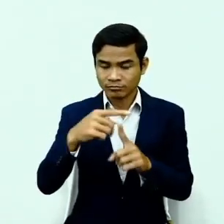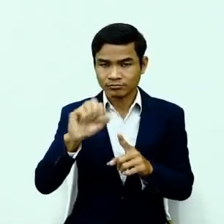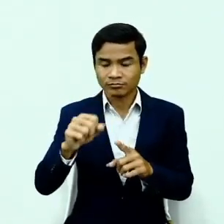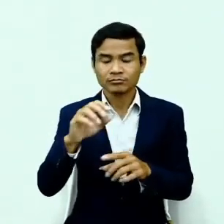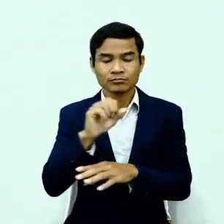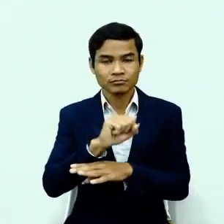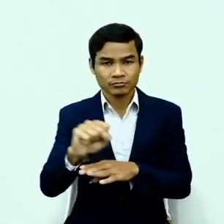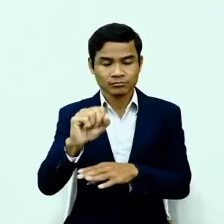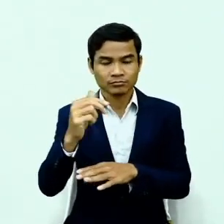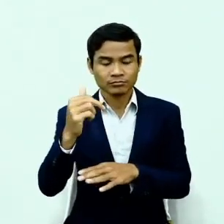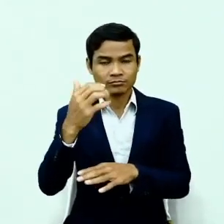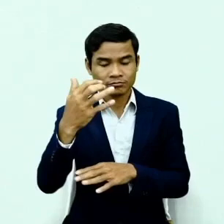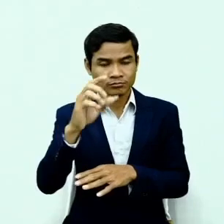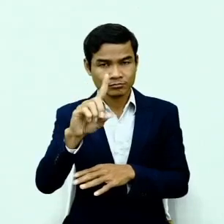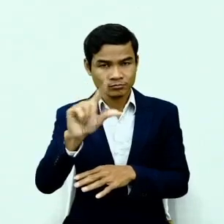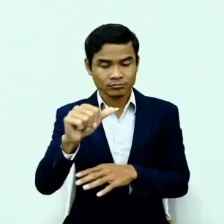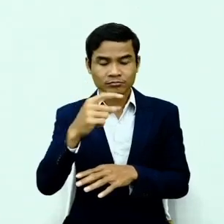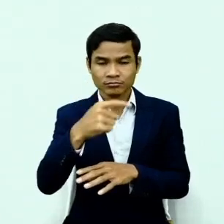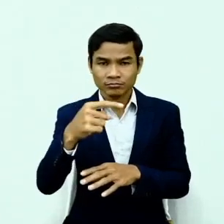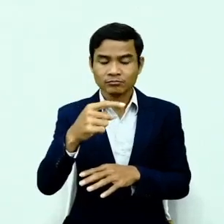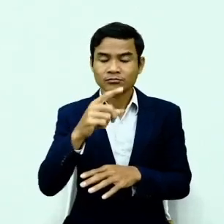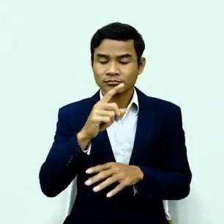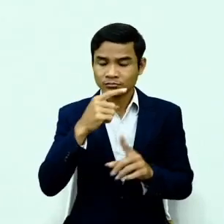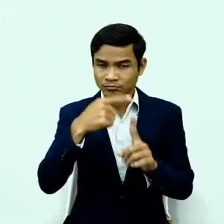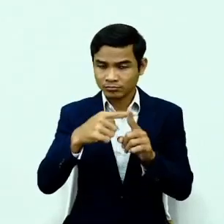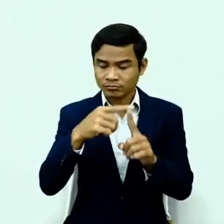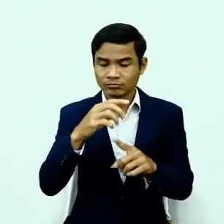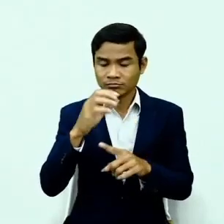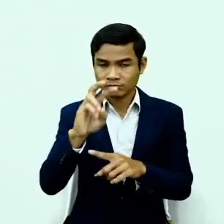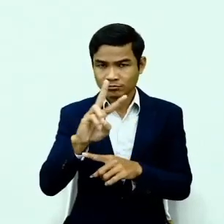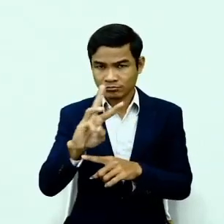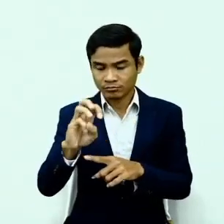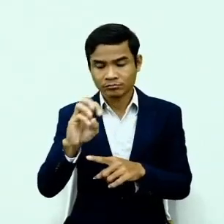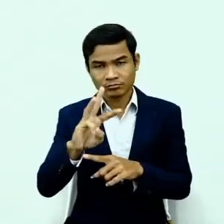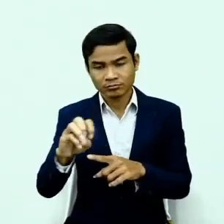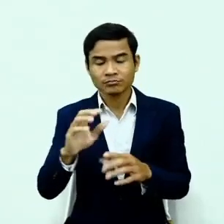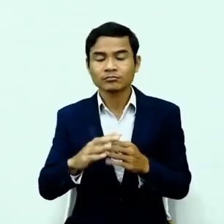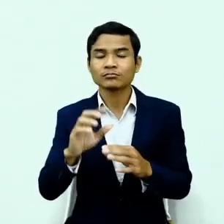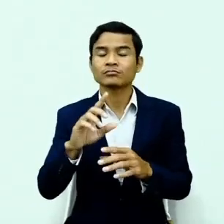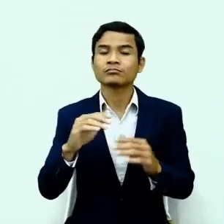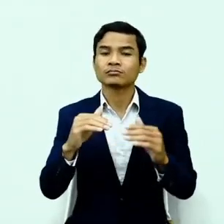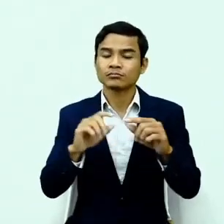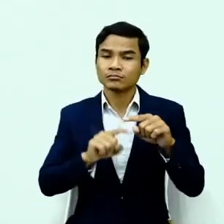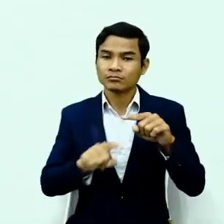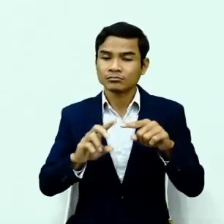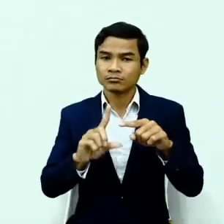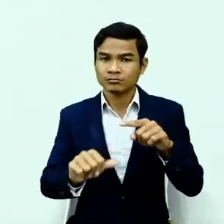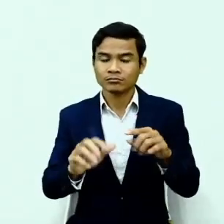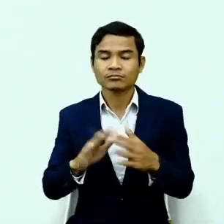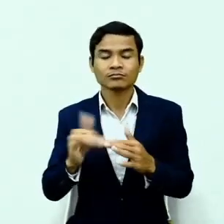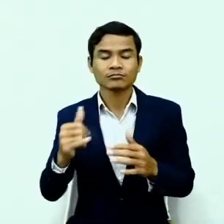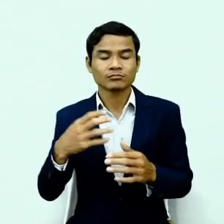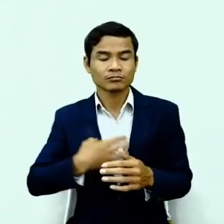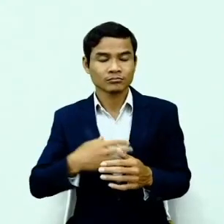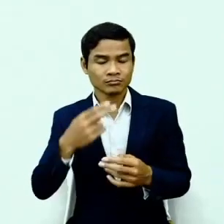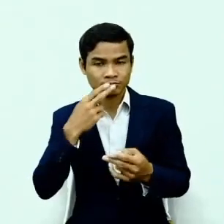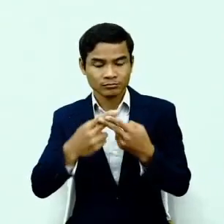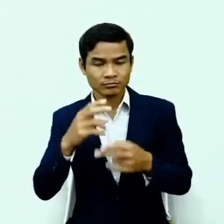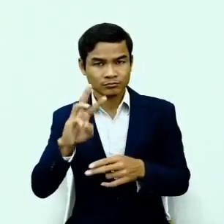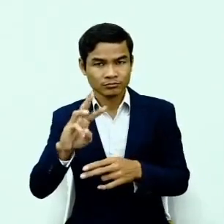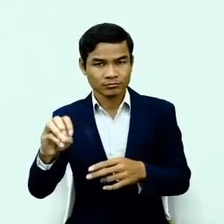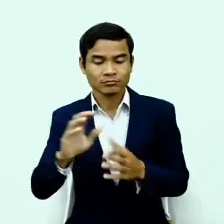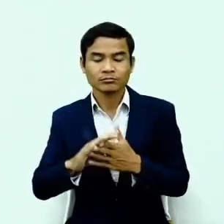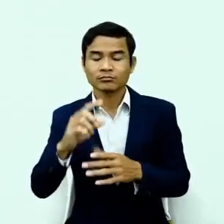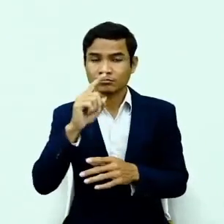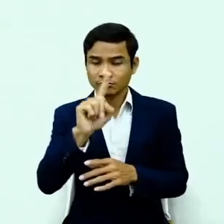bố tỷ pí sam sắp ní này cứ ban chậm lại chất chật sắp chà rứa con này cứ chẳng ban chậm lại sam sắp ní này cứ vô